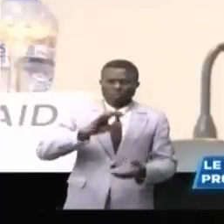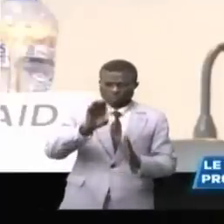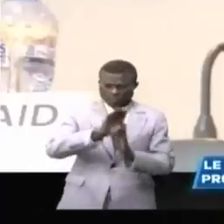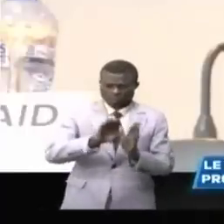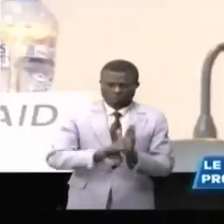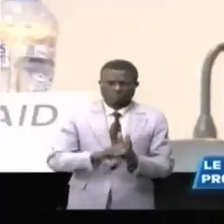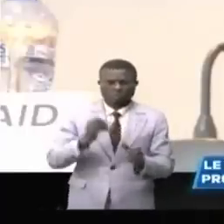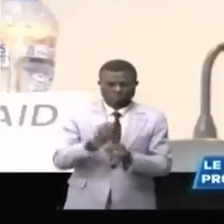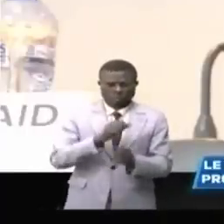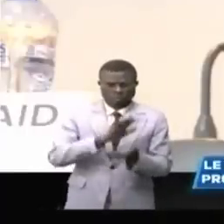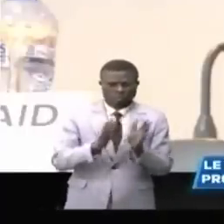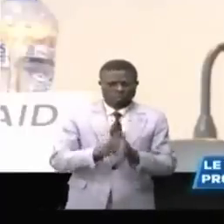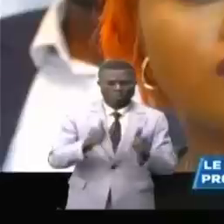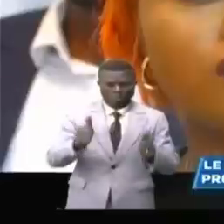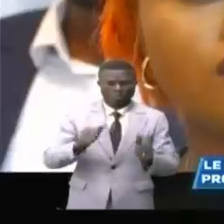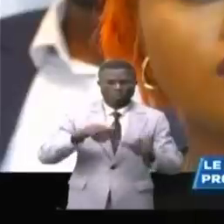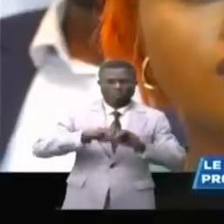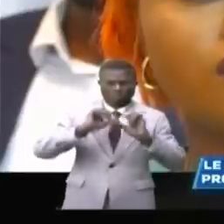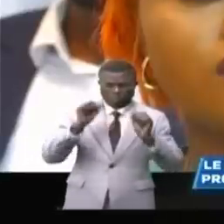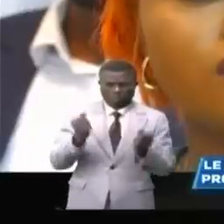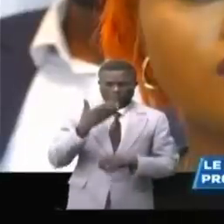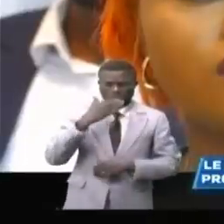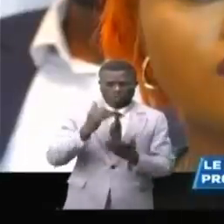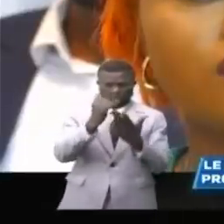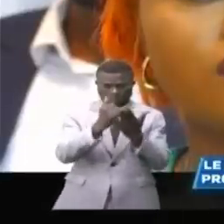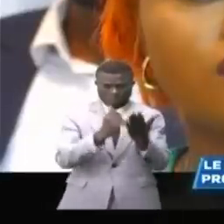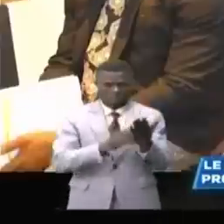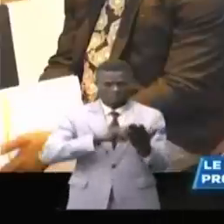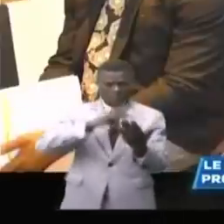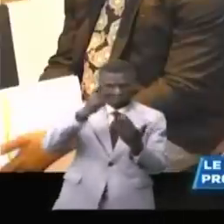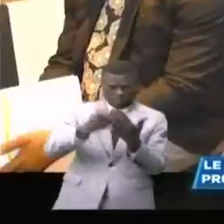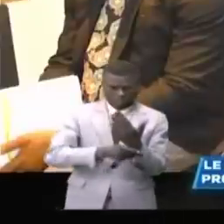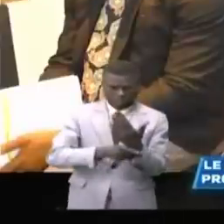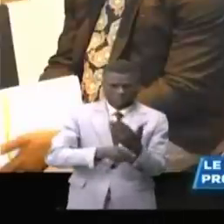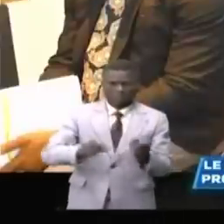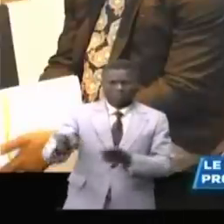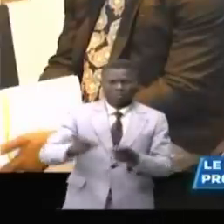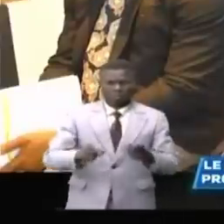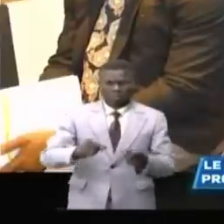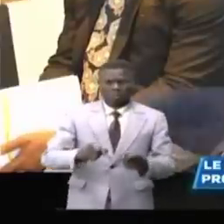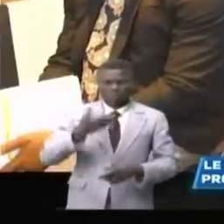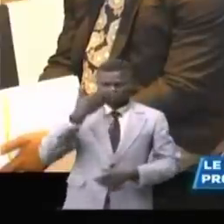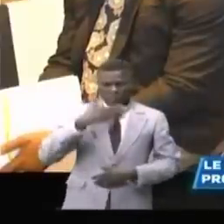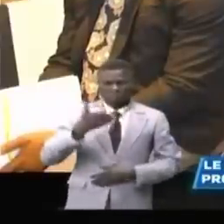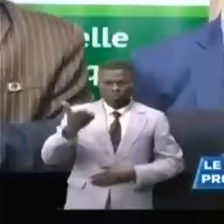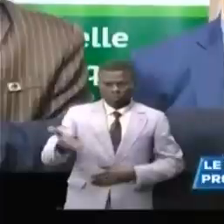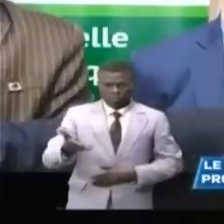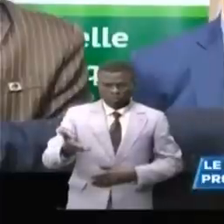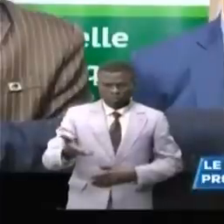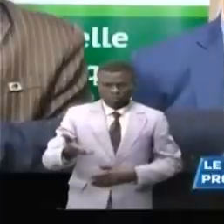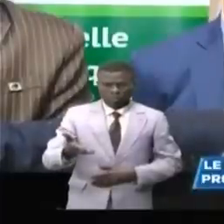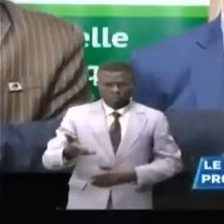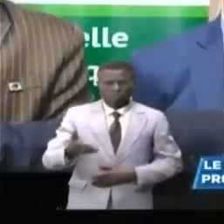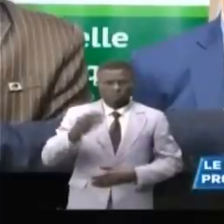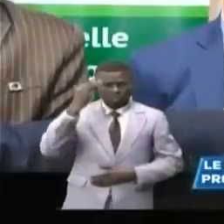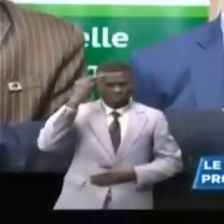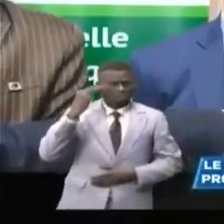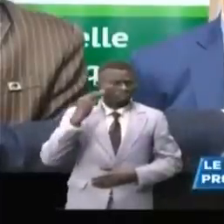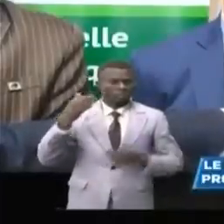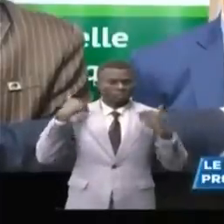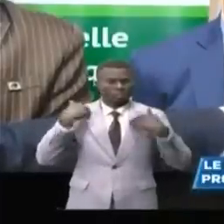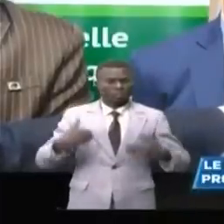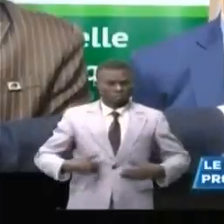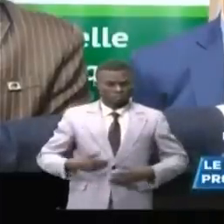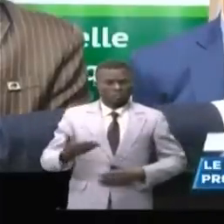conditions de travail des agents, mais aussi identifier le programme lié à la gestion de médicaments. Cette structure du ministère de la Santé pour NAM est